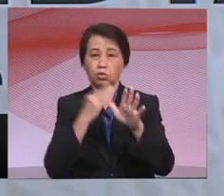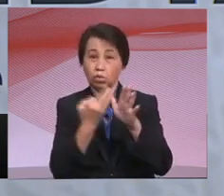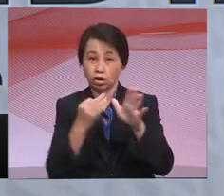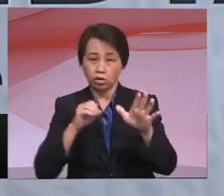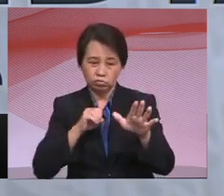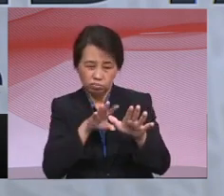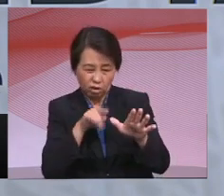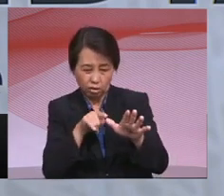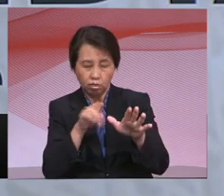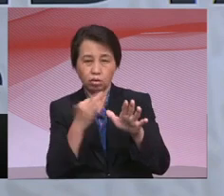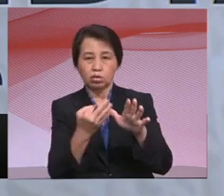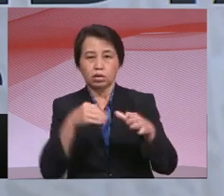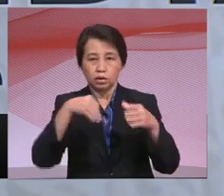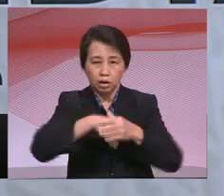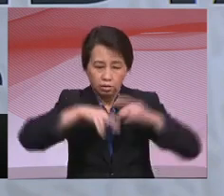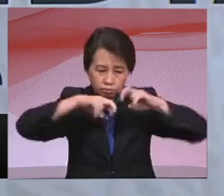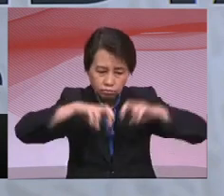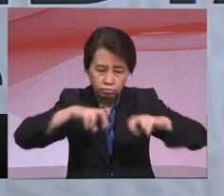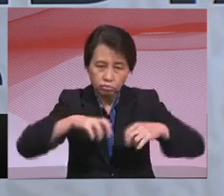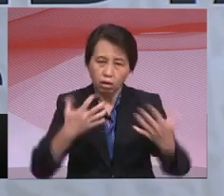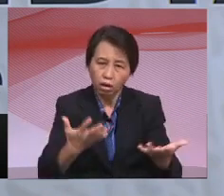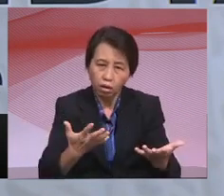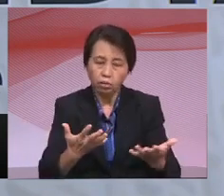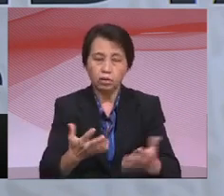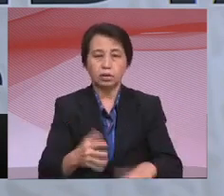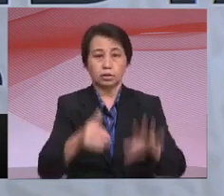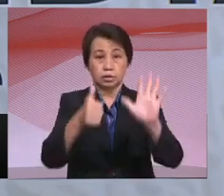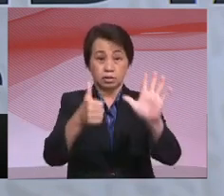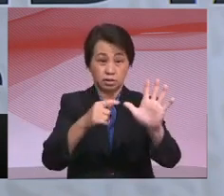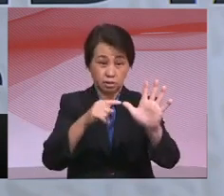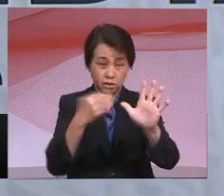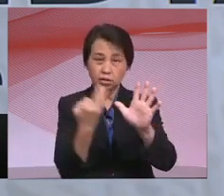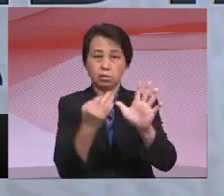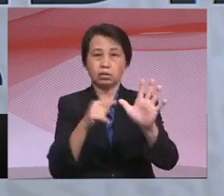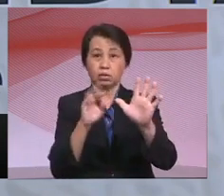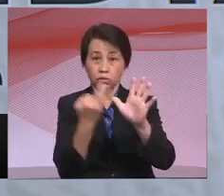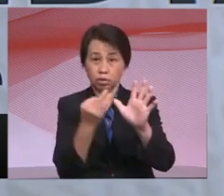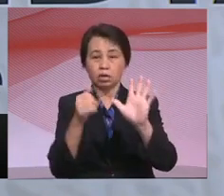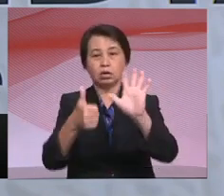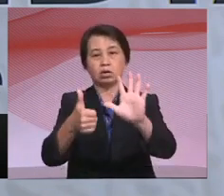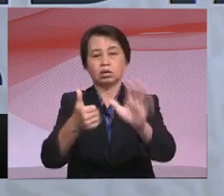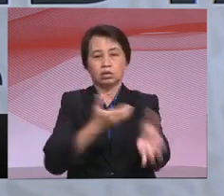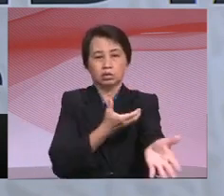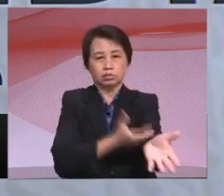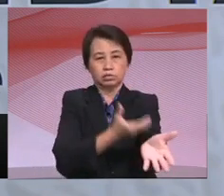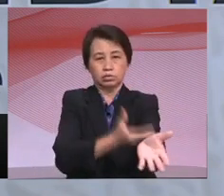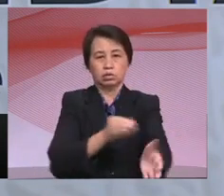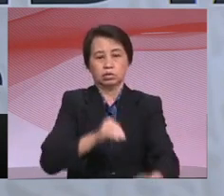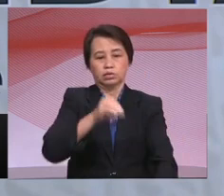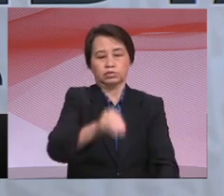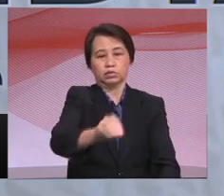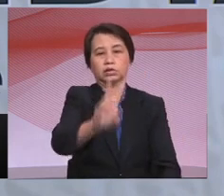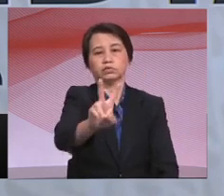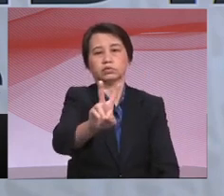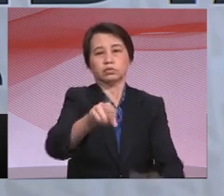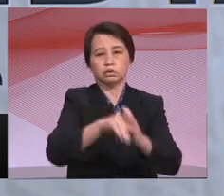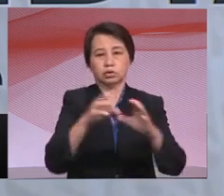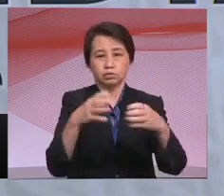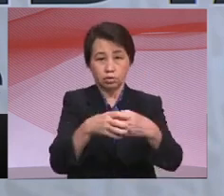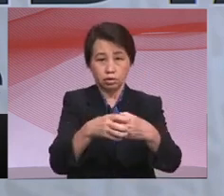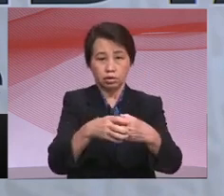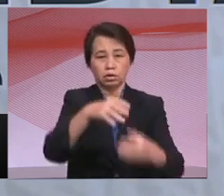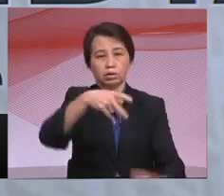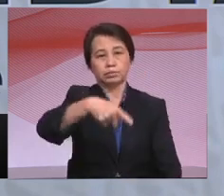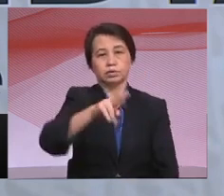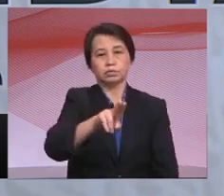masih di dalam siasatan. Ke-6 kes ini merupakan kes-kes generasi kedua dalam kluster PUI